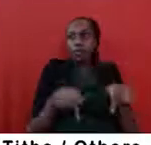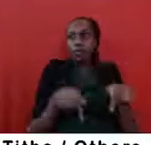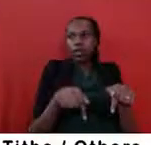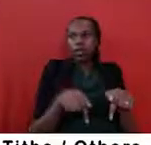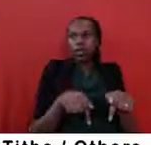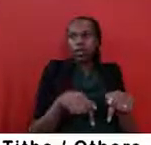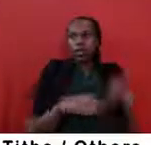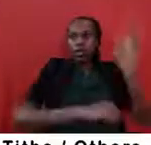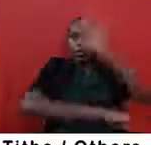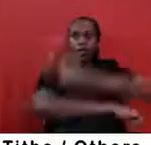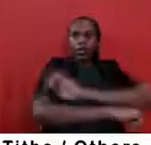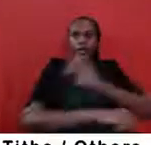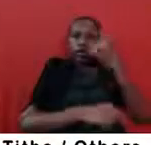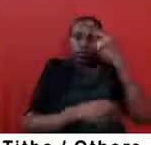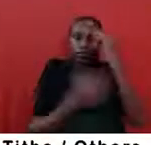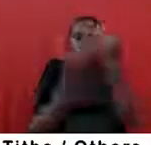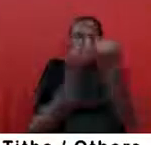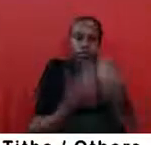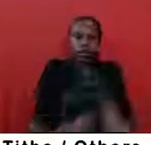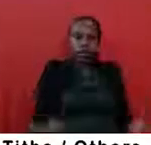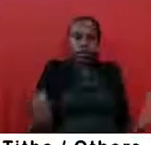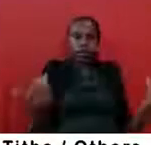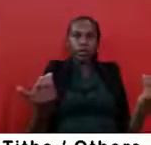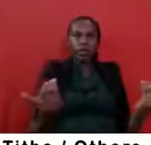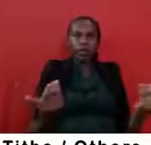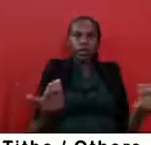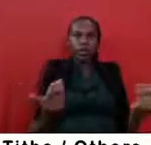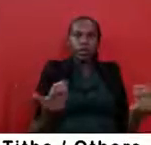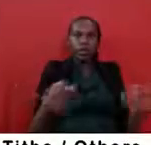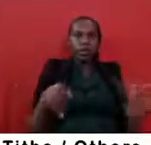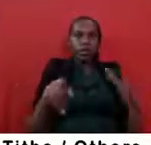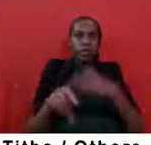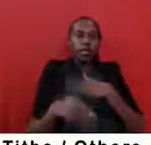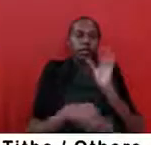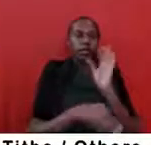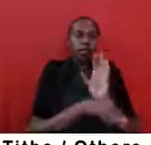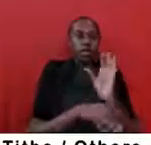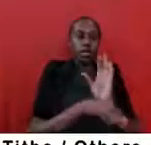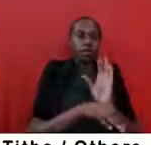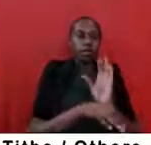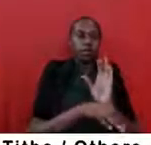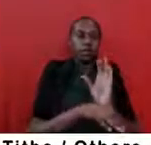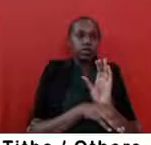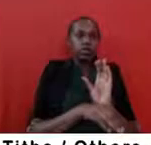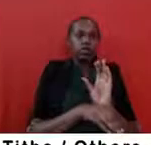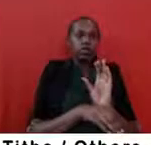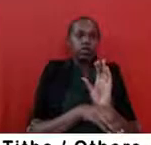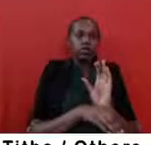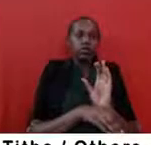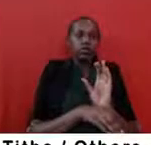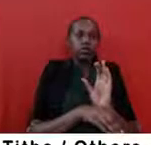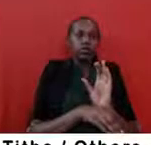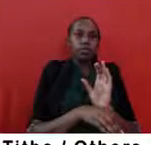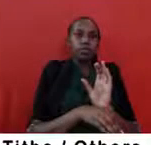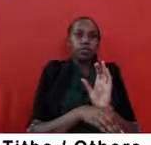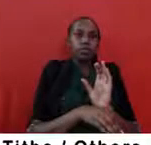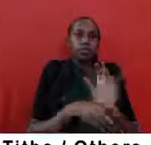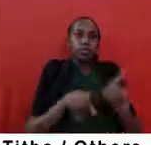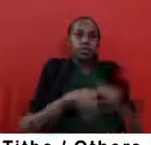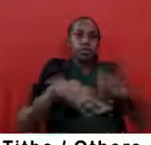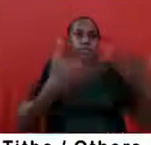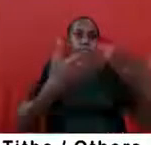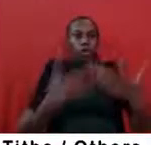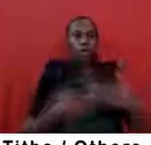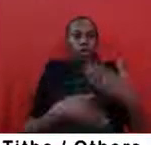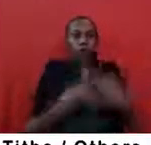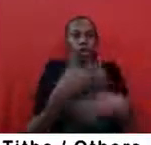ni siku ya watoto katika kanisa letu la Mtakatifu Yakobo. Na tumkaribisha